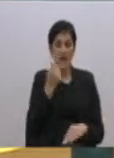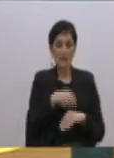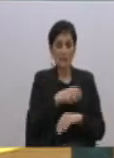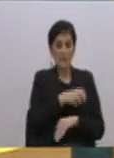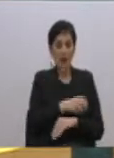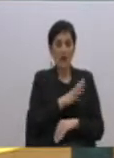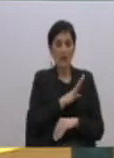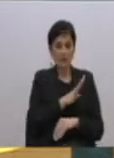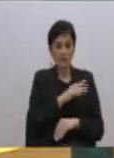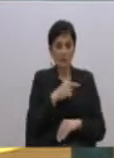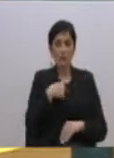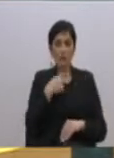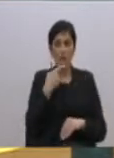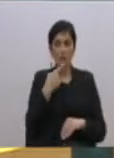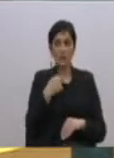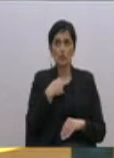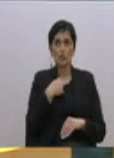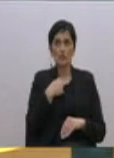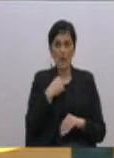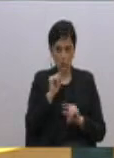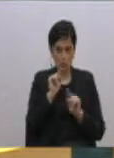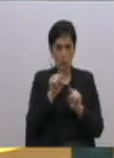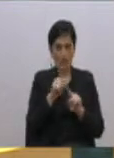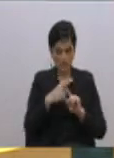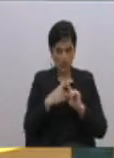aro, ce nu mă odiuat consensus.